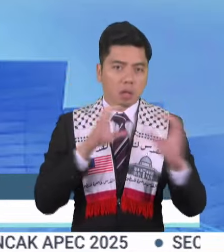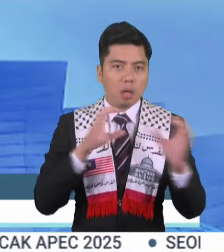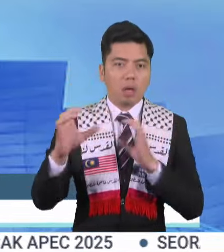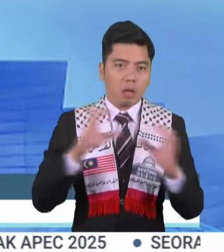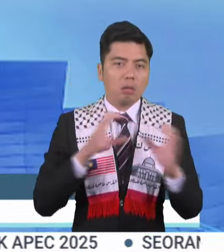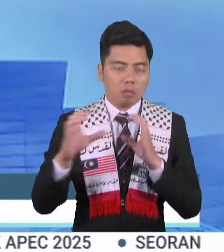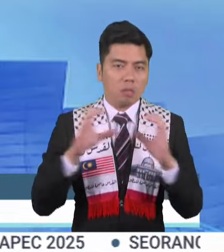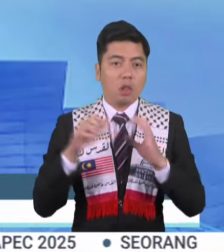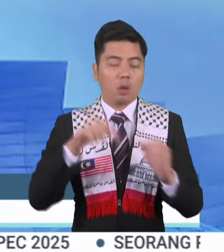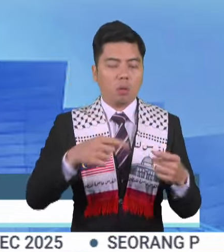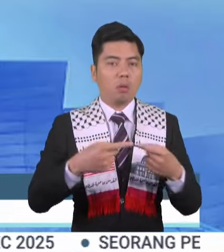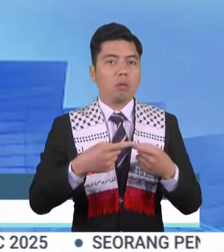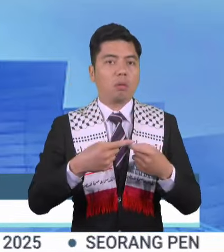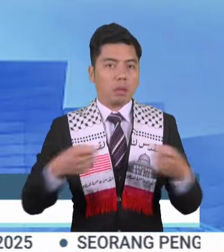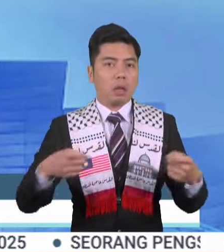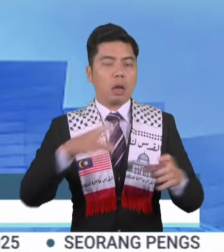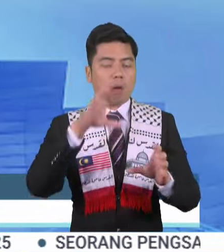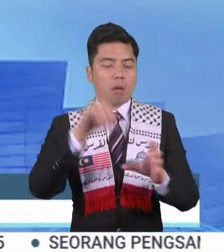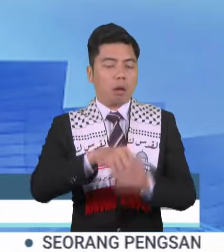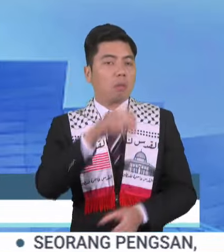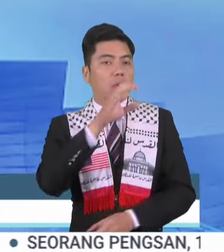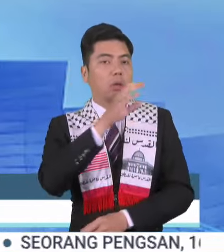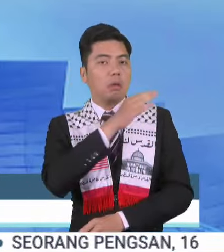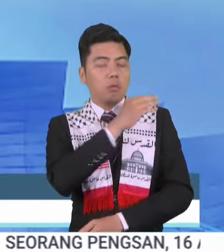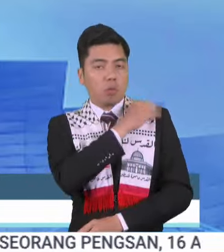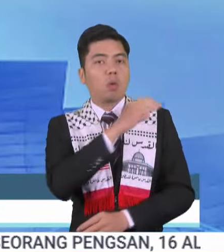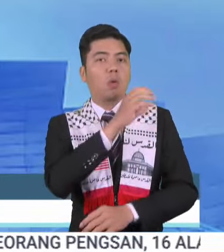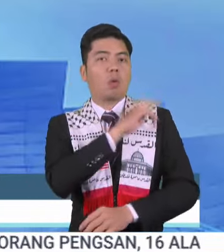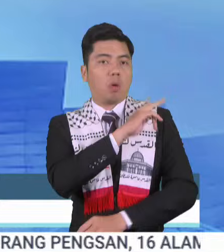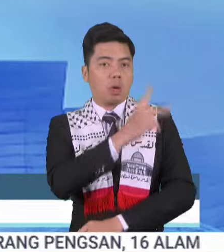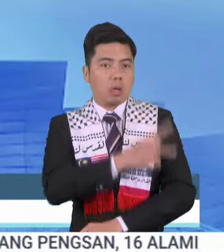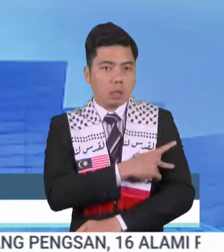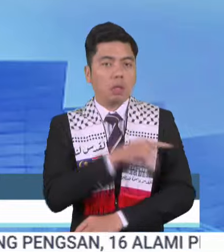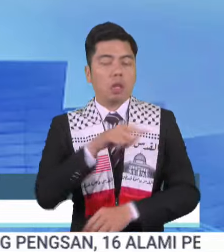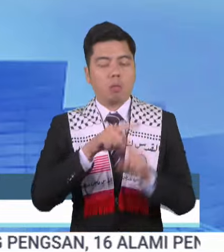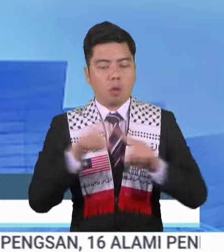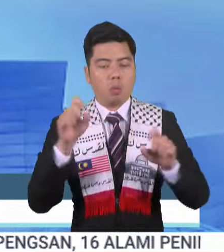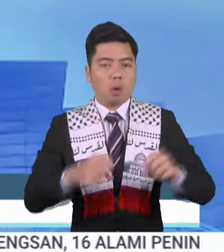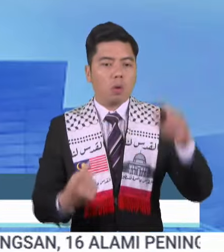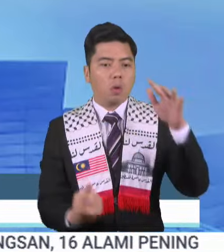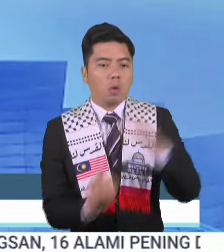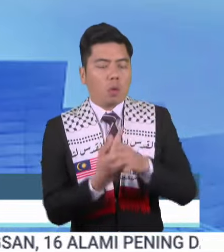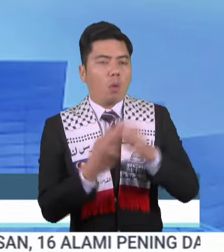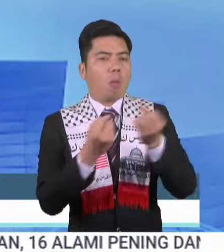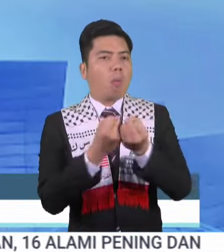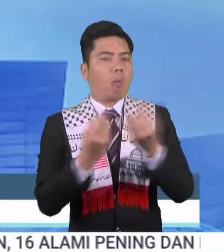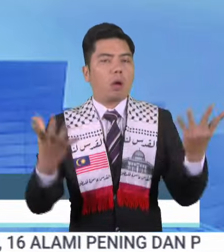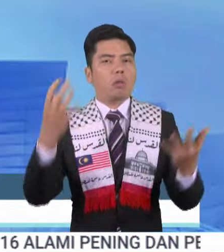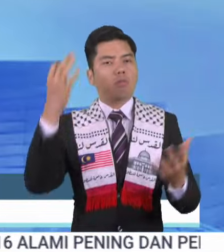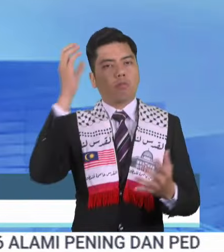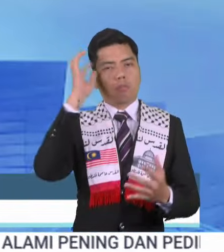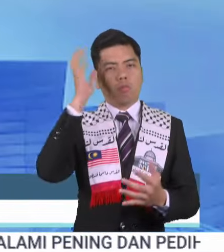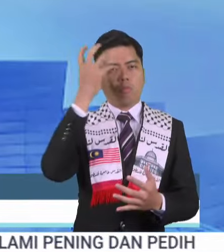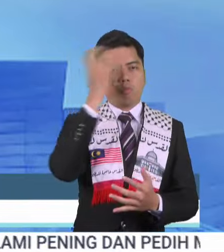berkata, biarpun keputusan itu di dalam bidang kuasanya, ia akan mencetuskan pelbagai tanggapan.